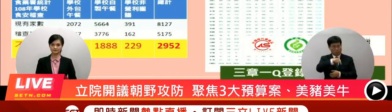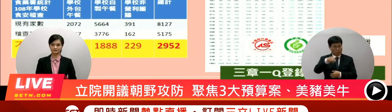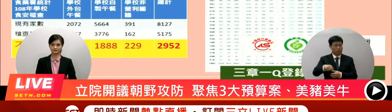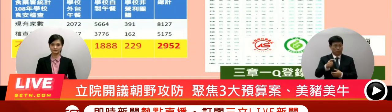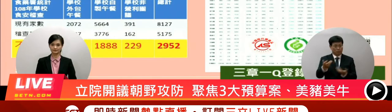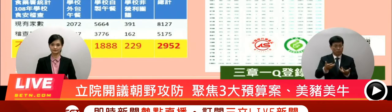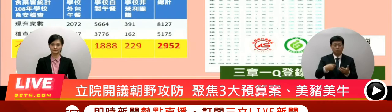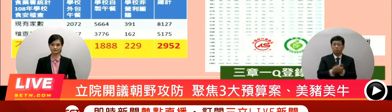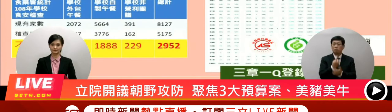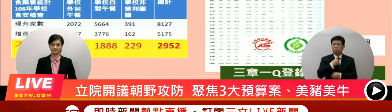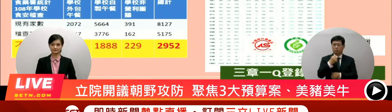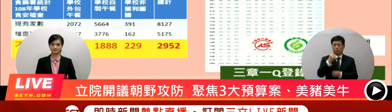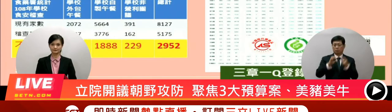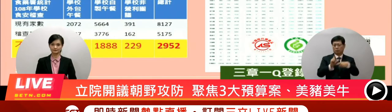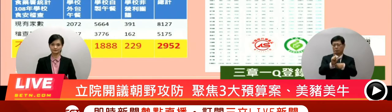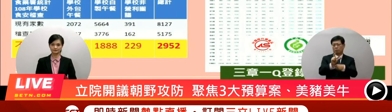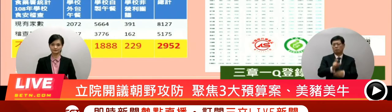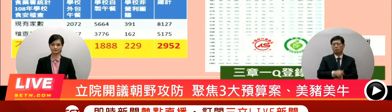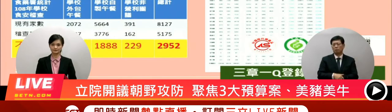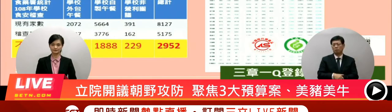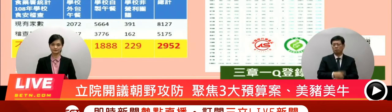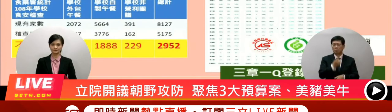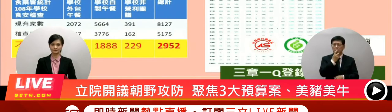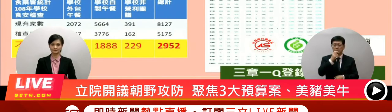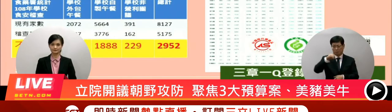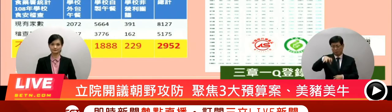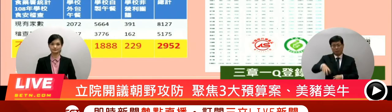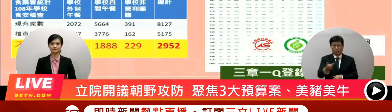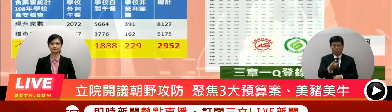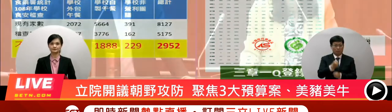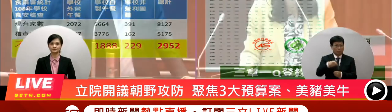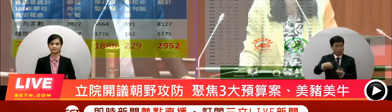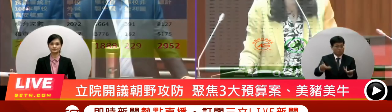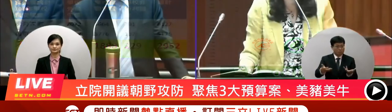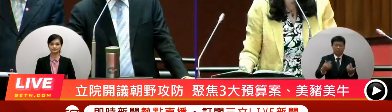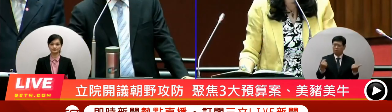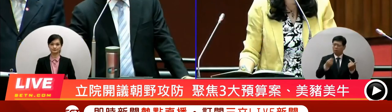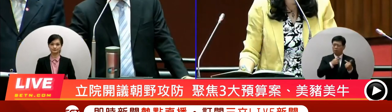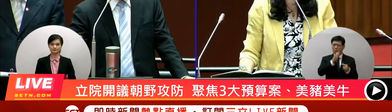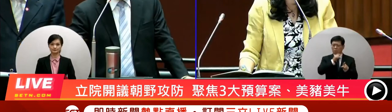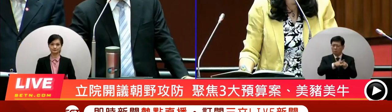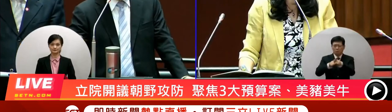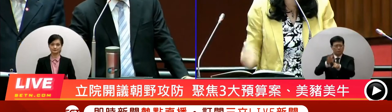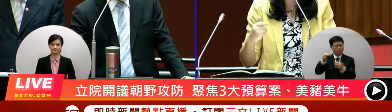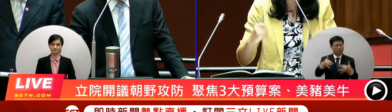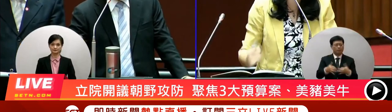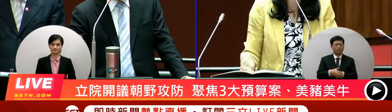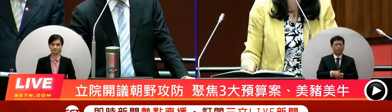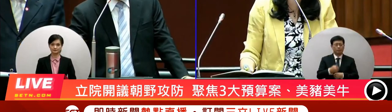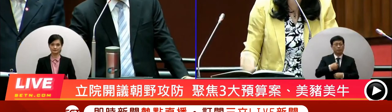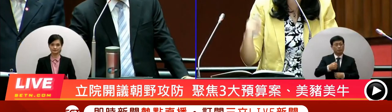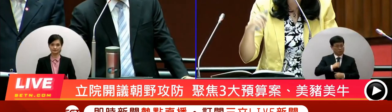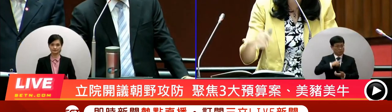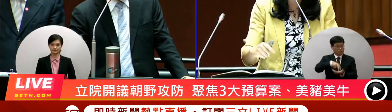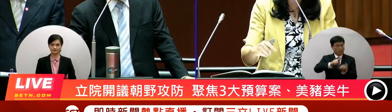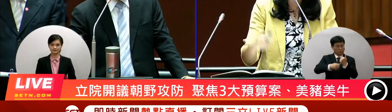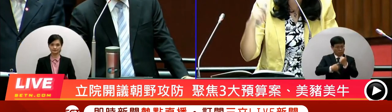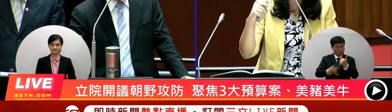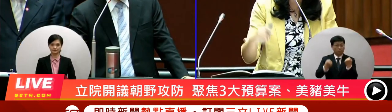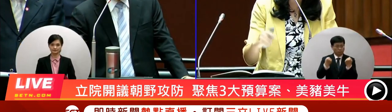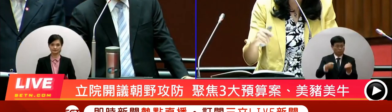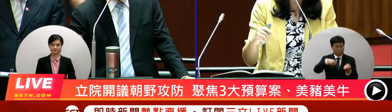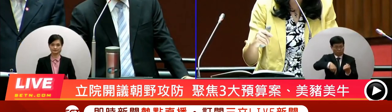面只有60%。所以中央跟地方在做这件事情的时候，目前看起来执行力是有问题的。所以我身为立法委员，我在立法